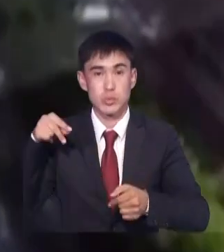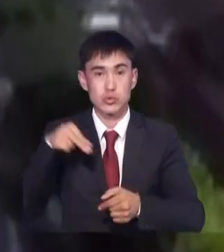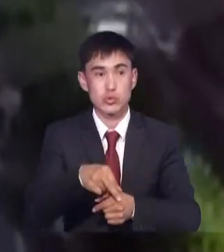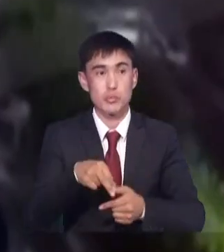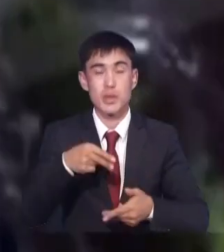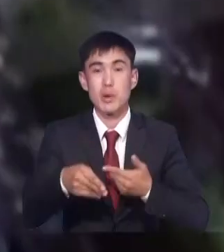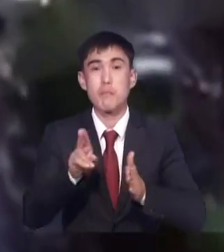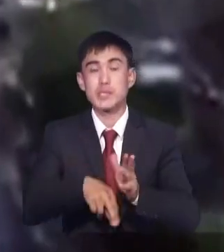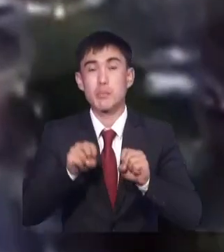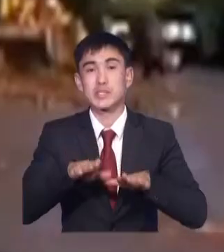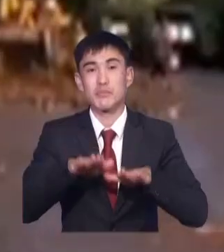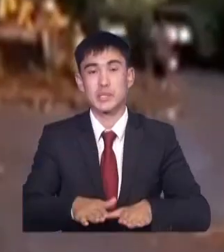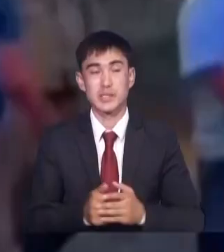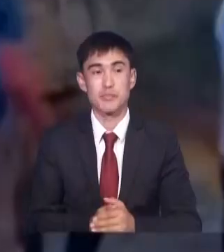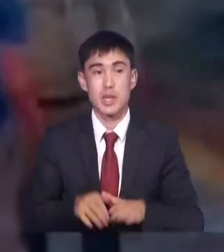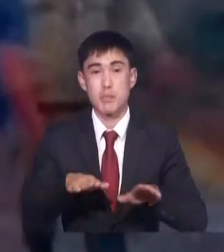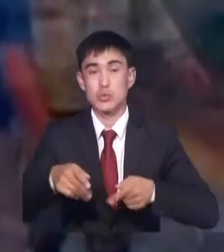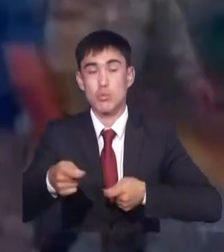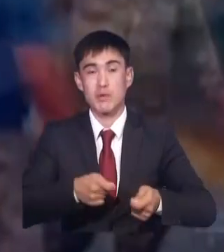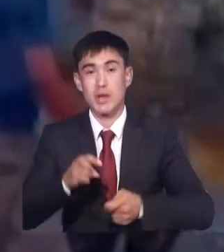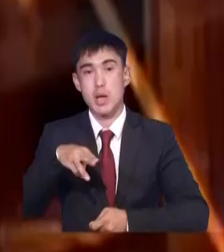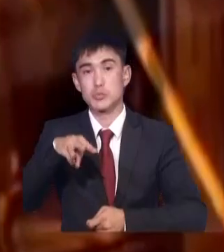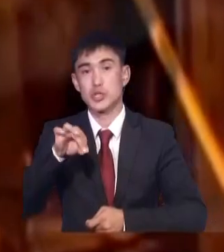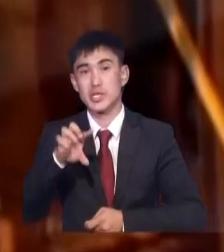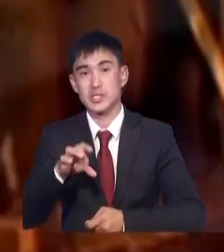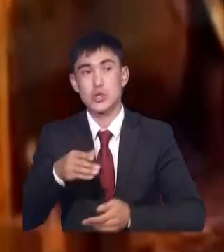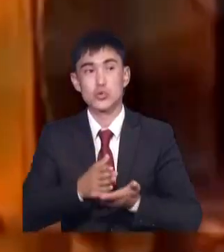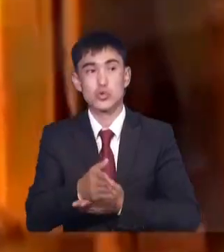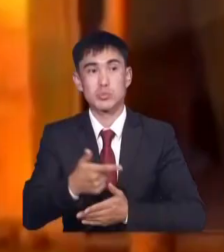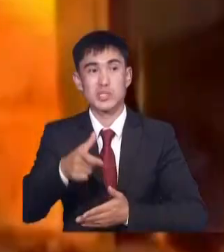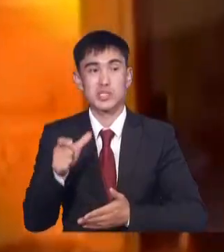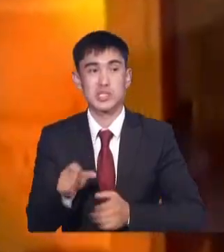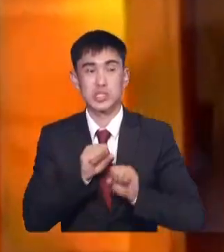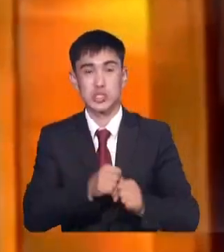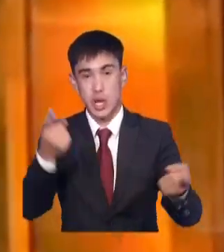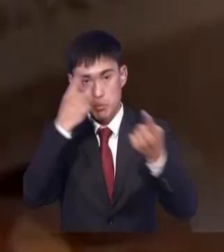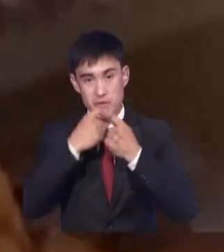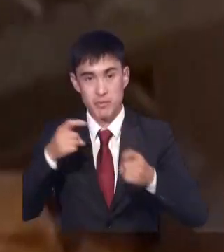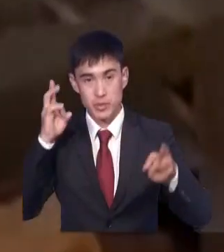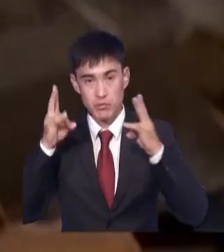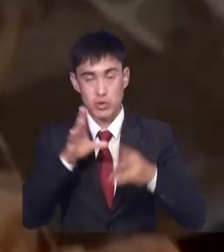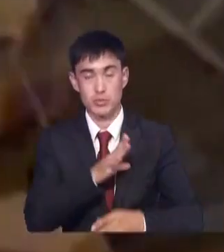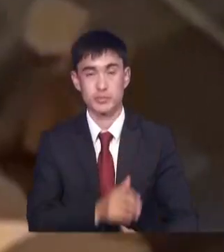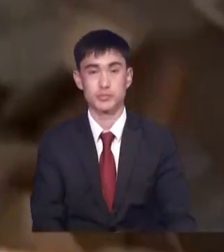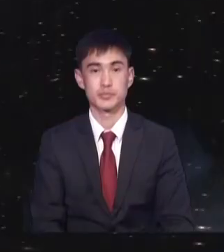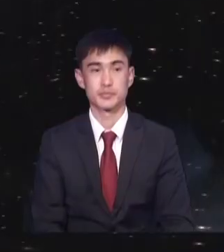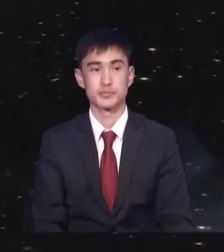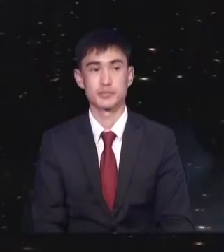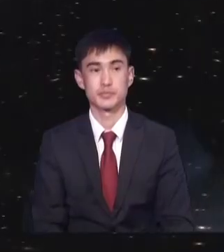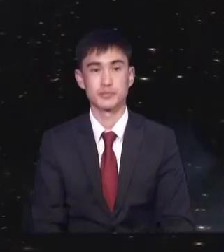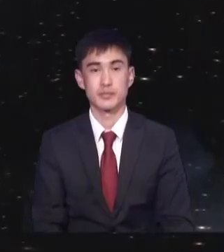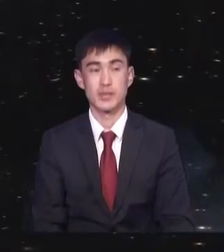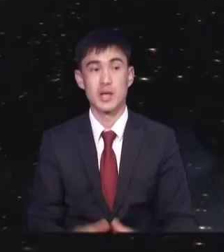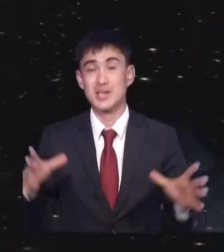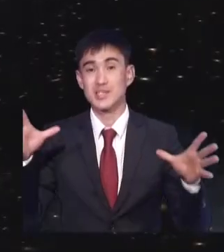чтобы добраться до безопасного места. Местным управлением МЧС и службам гражданской защиты объявлен сигнал тревога.